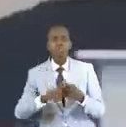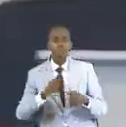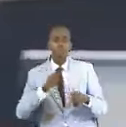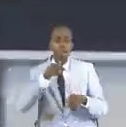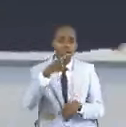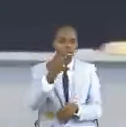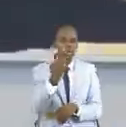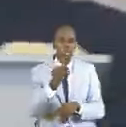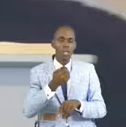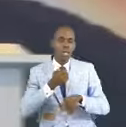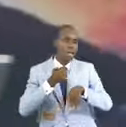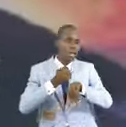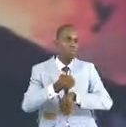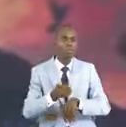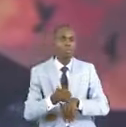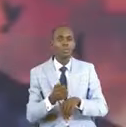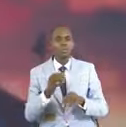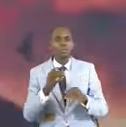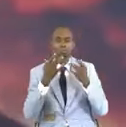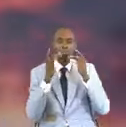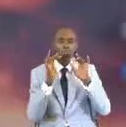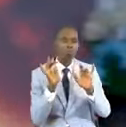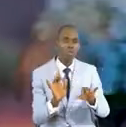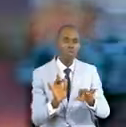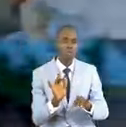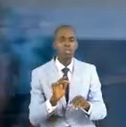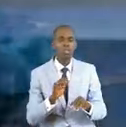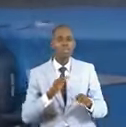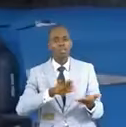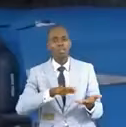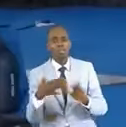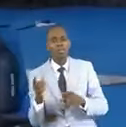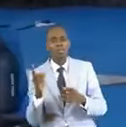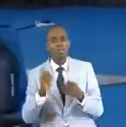ịnwụwo nye okwu ọjọọ, ịnwụwo nye